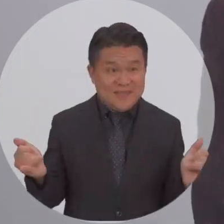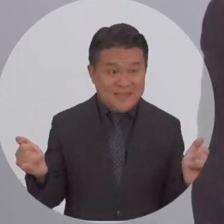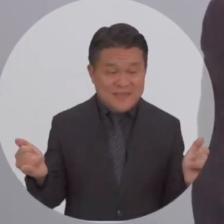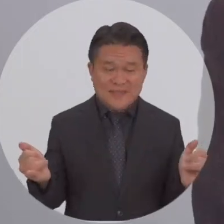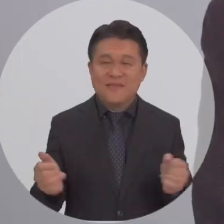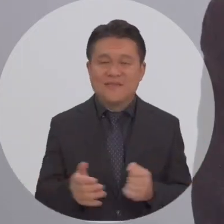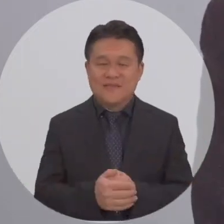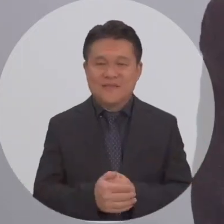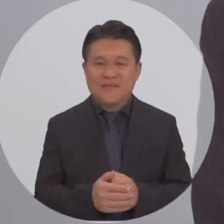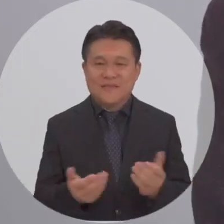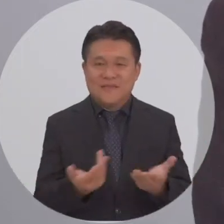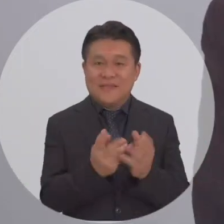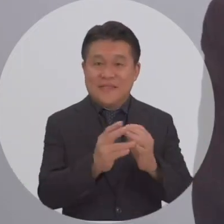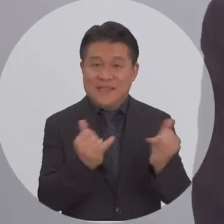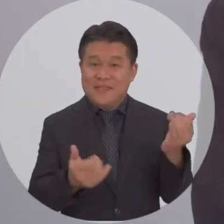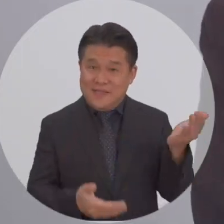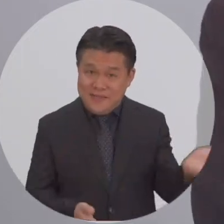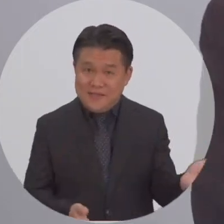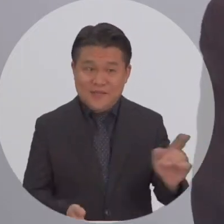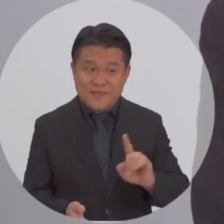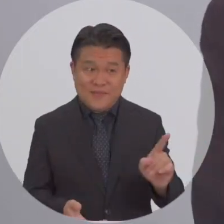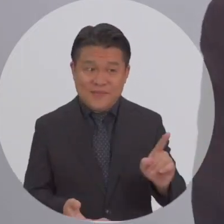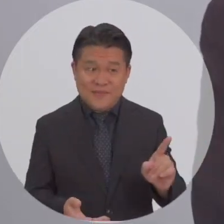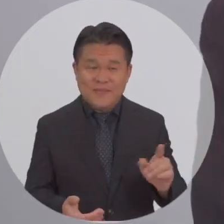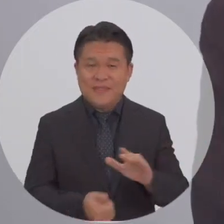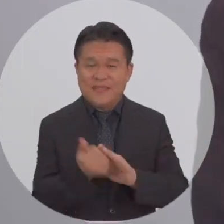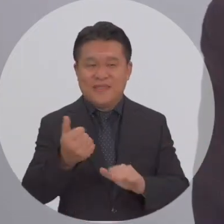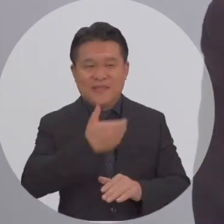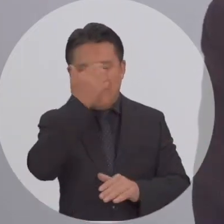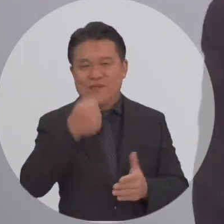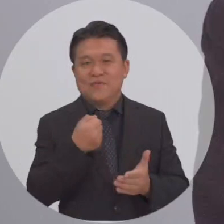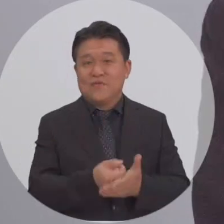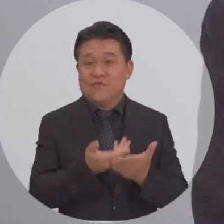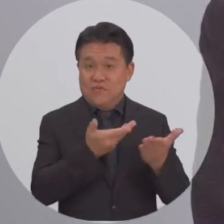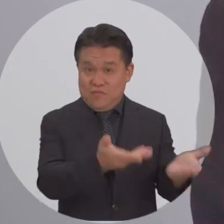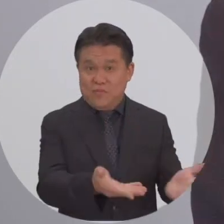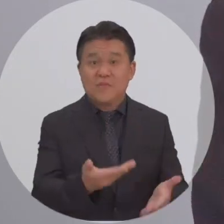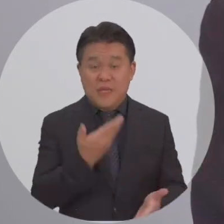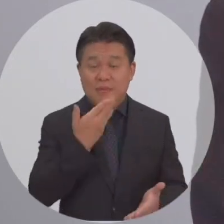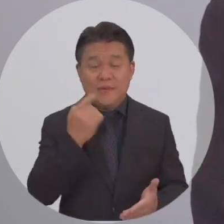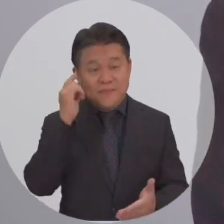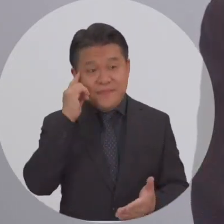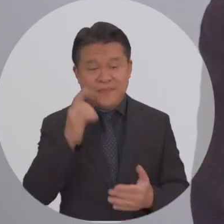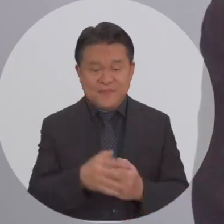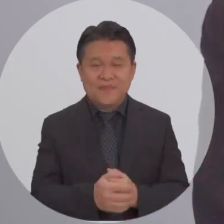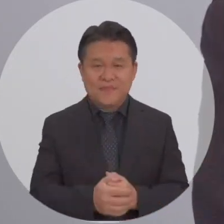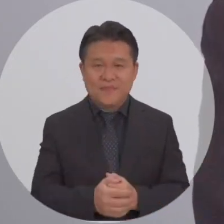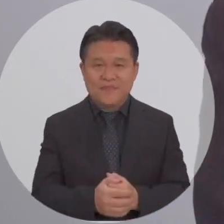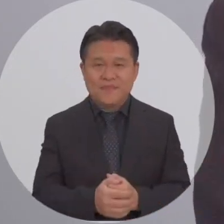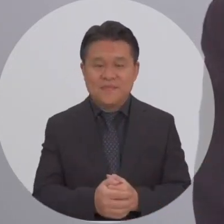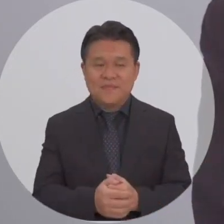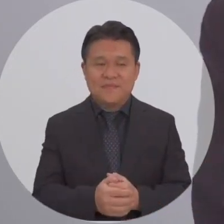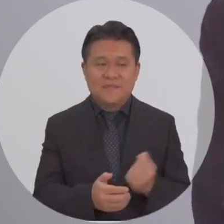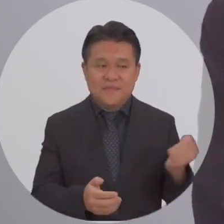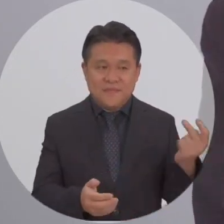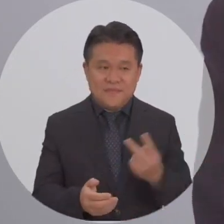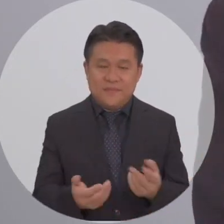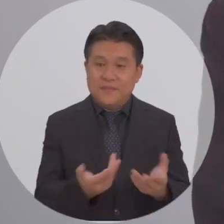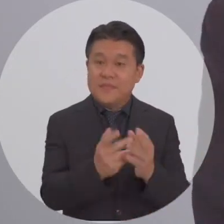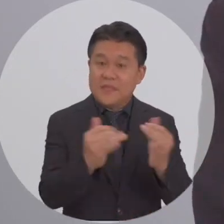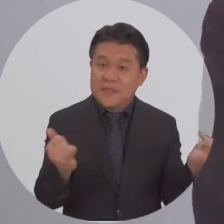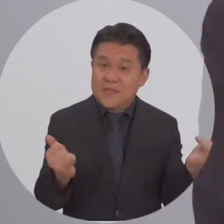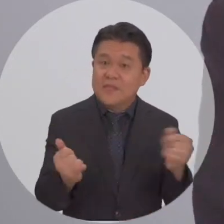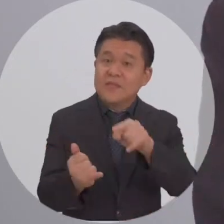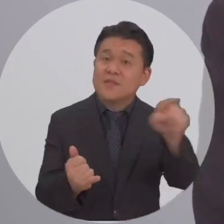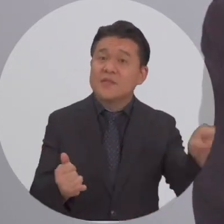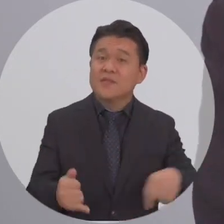그 우리 발달 장애인에게도 어떠한 희망과 꿈, 이렇게 용기를 줄 수 있고, 또